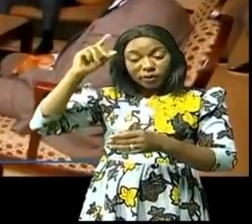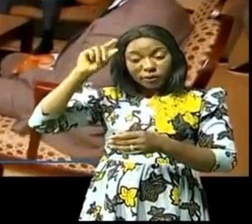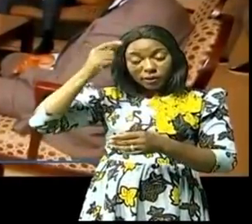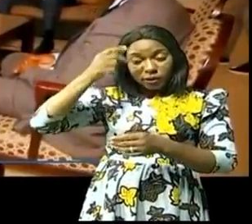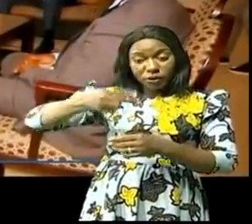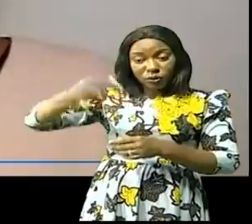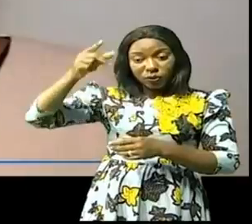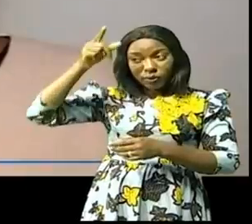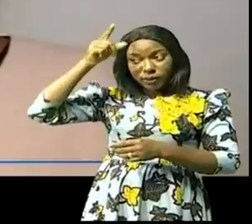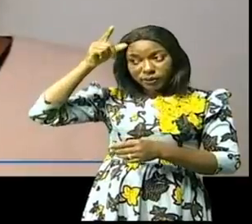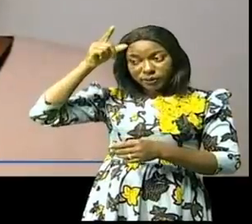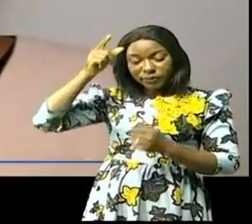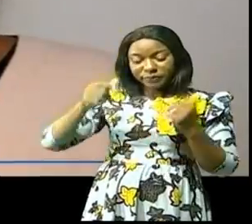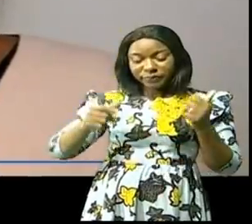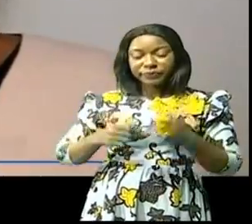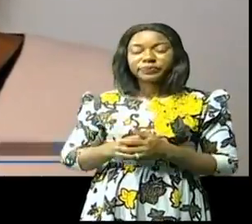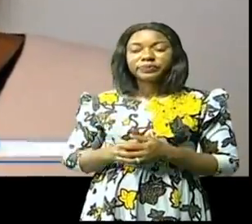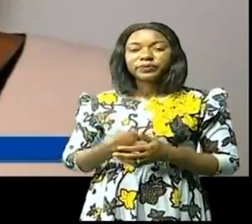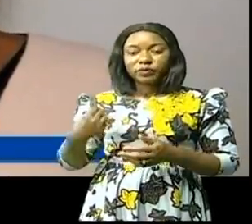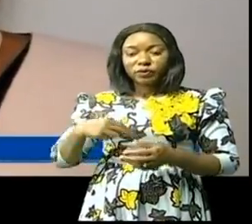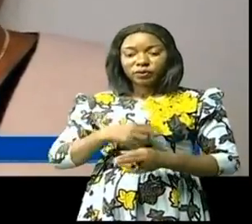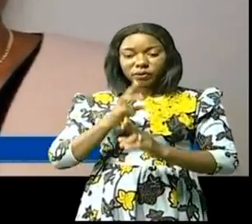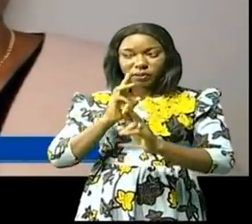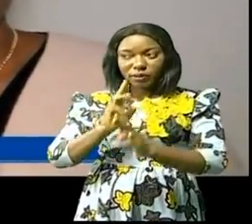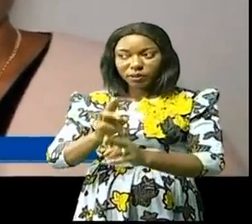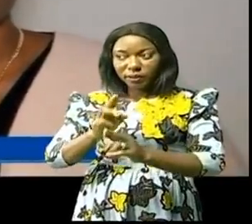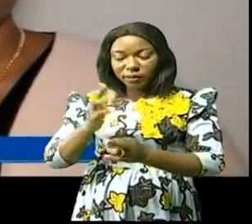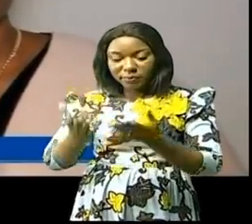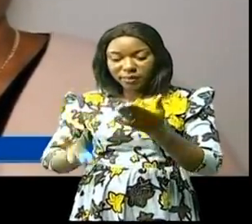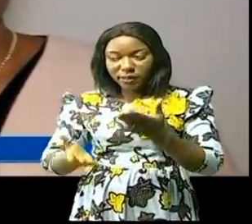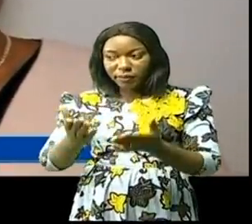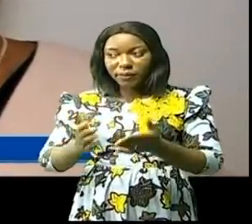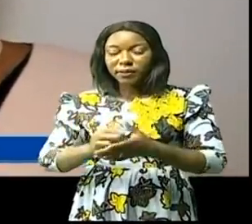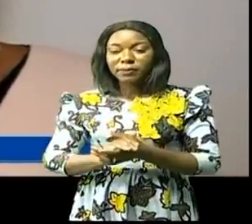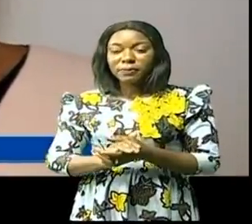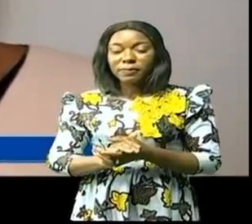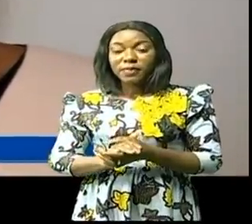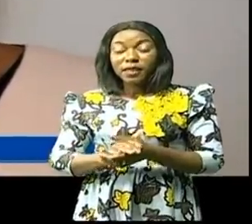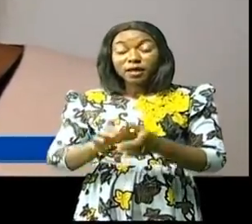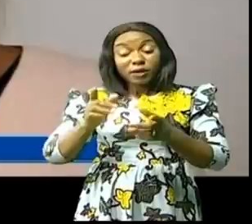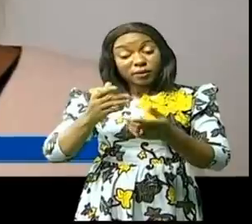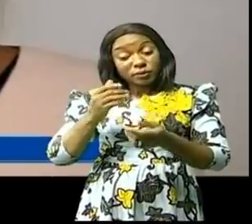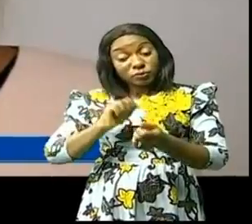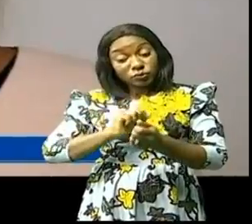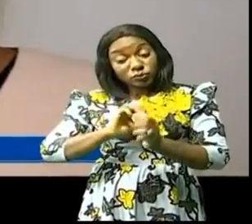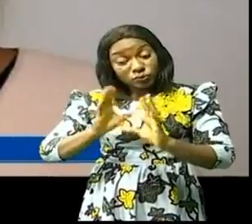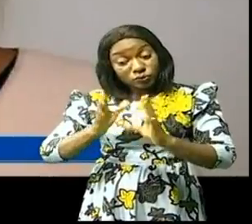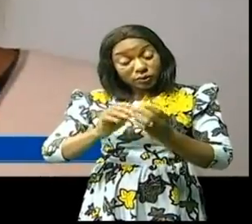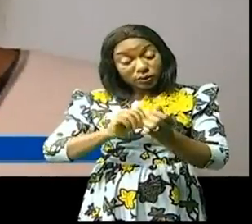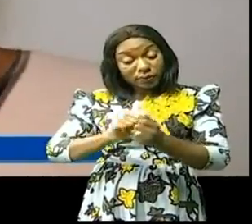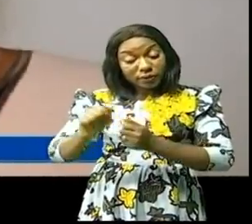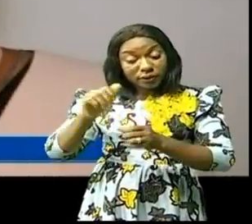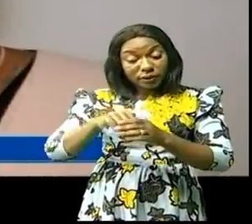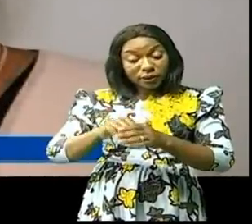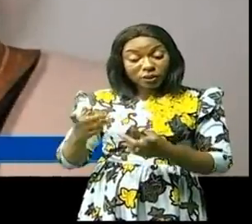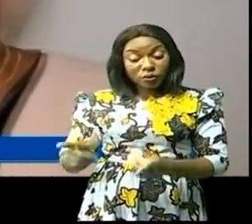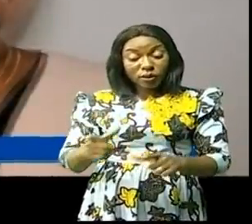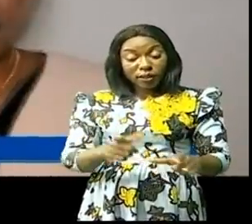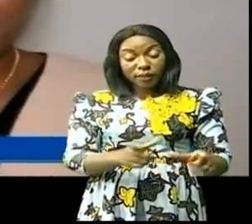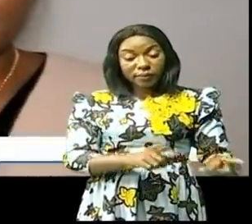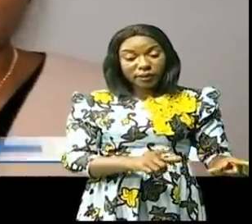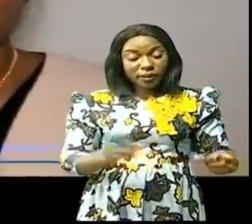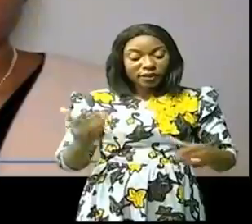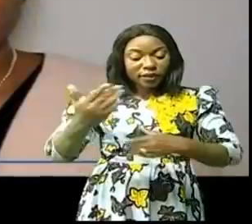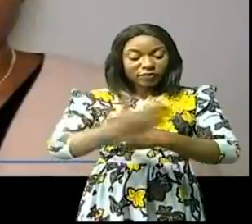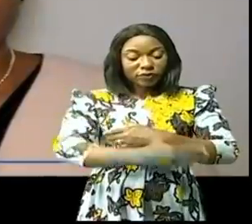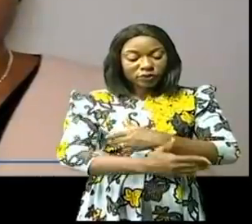était important de pouvoir donner un rapport par rapport à ce qui se passe spécialement au niveau de Lualaba, à la frontière